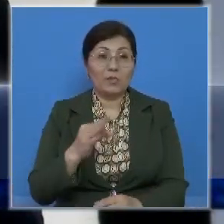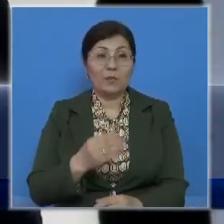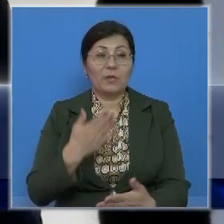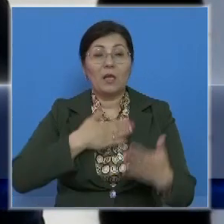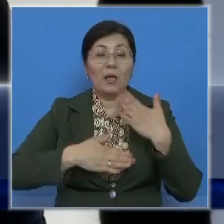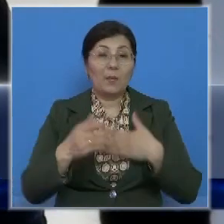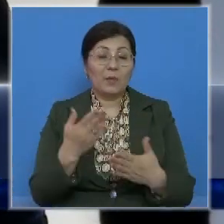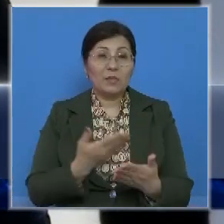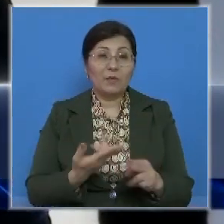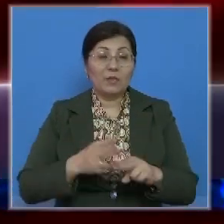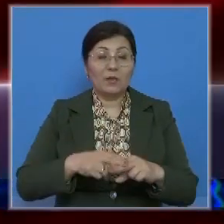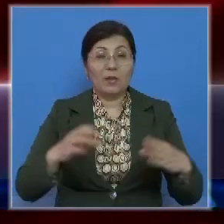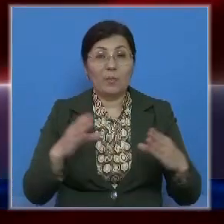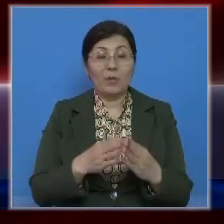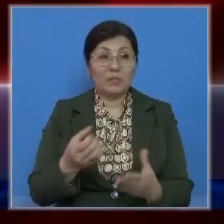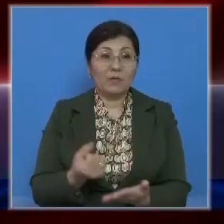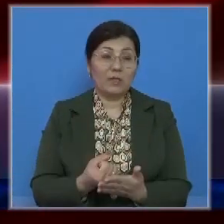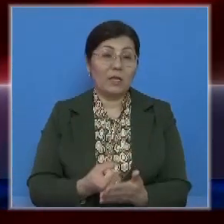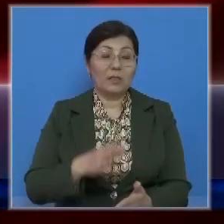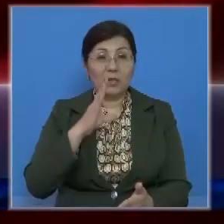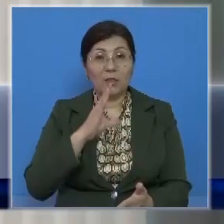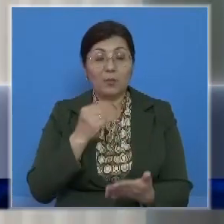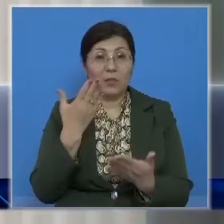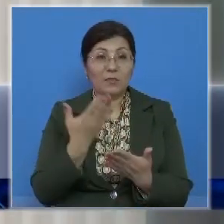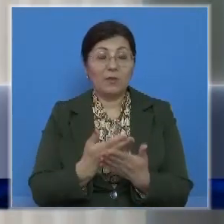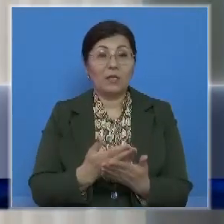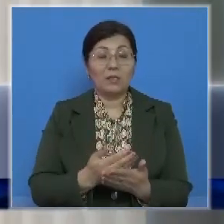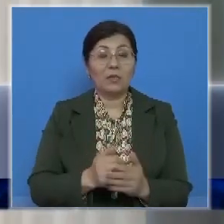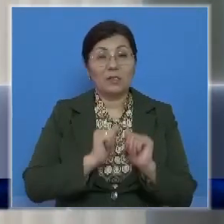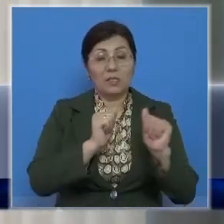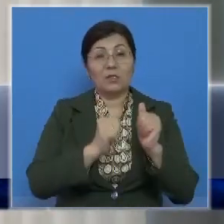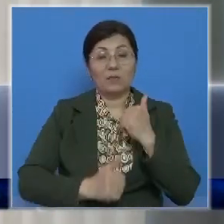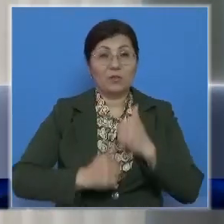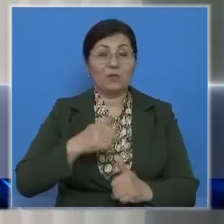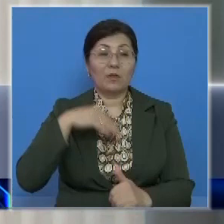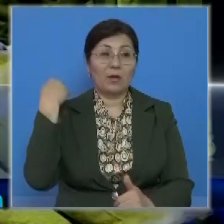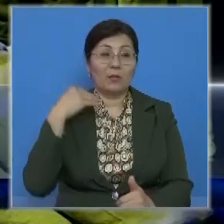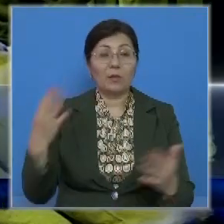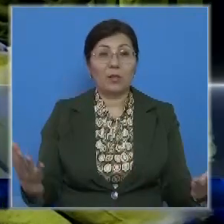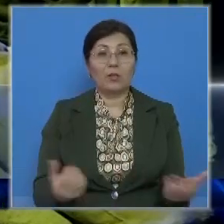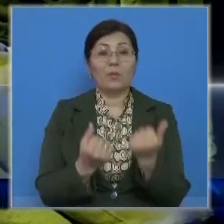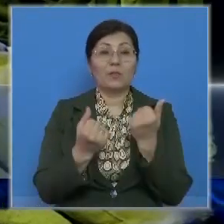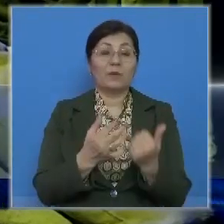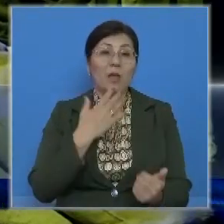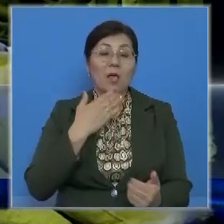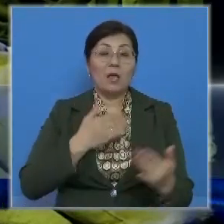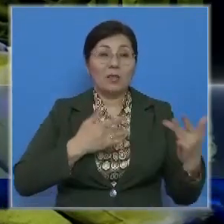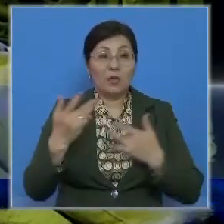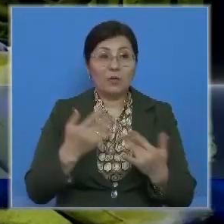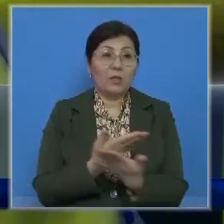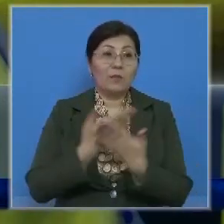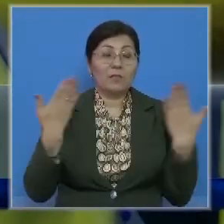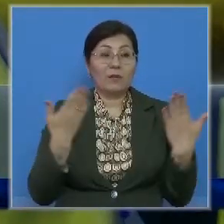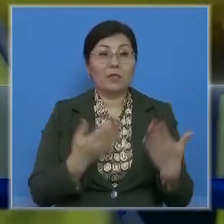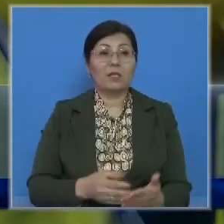победе творческого коллектива, достойно защитившего честь Актобе. Но поддержки народных театров как таковой вне сцены нету. По